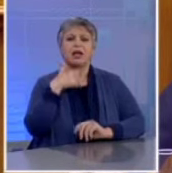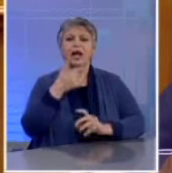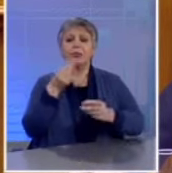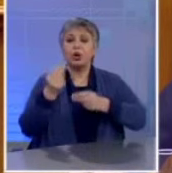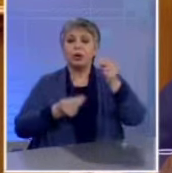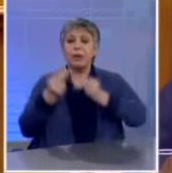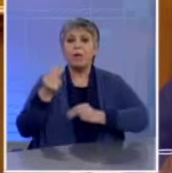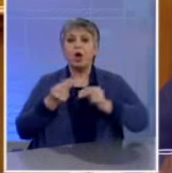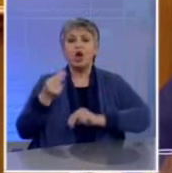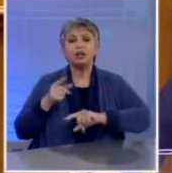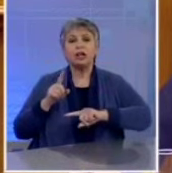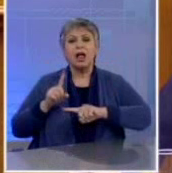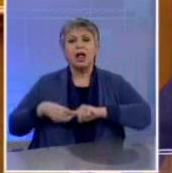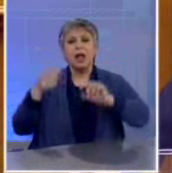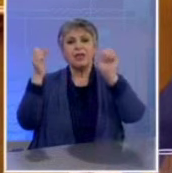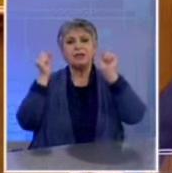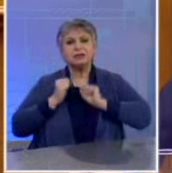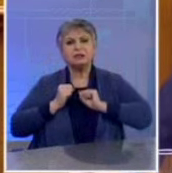του ελληνικού δημοσίου στα 2 δισευρώ.